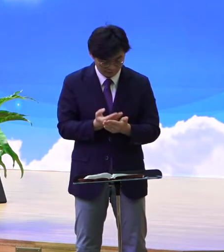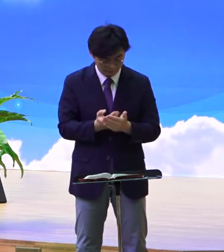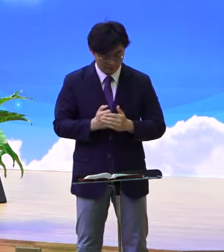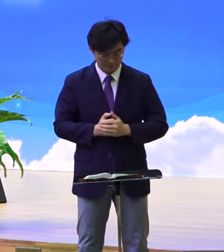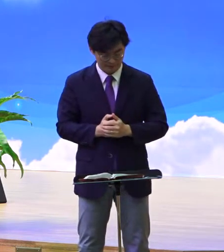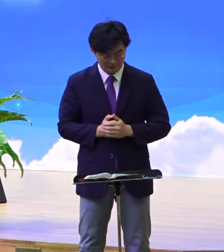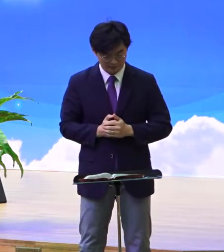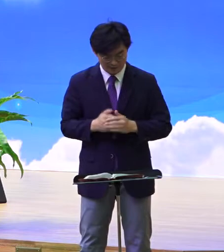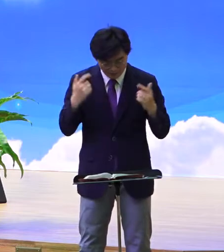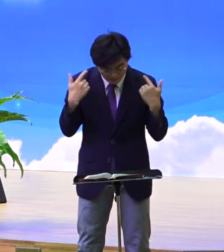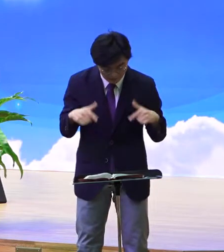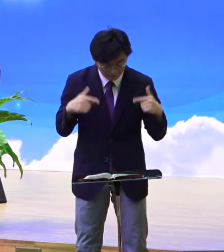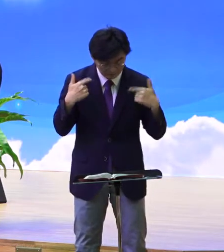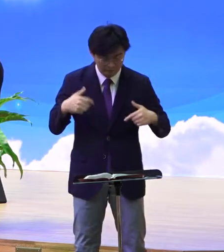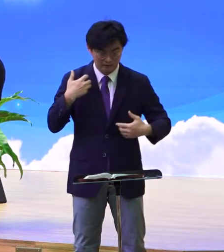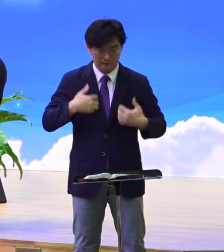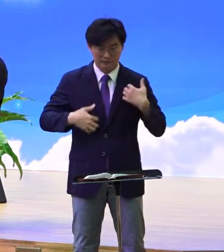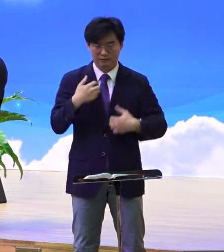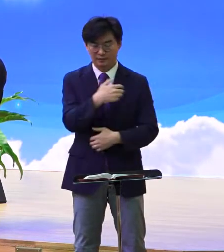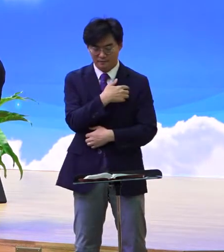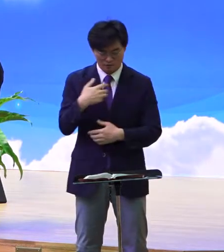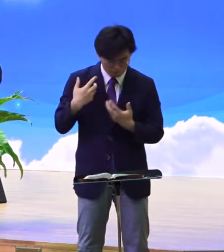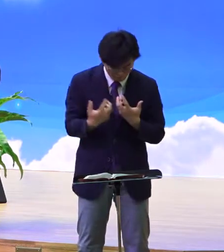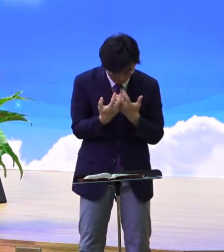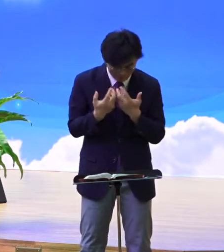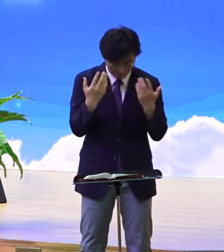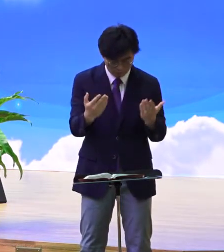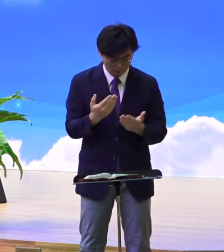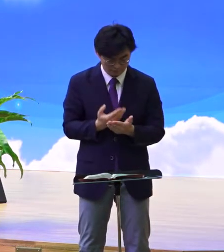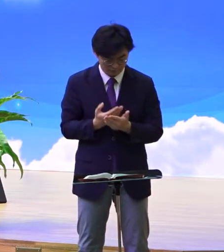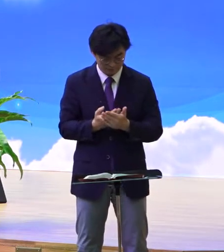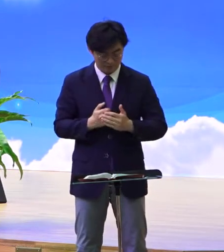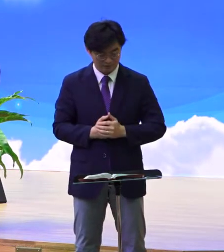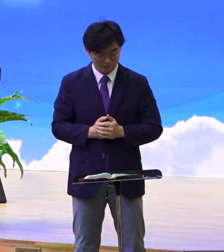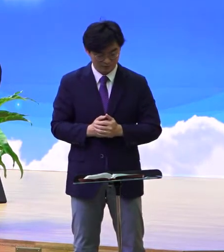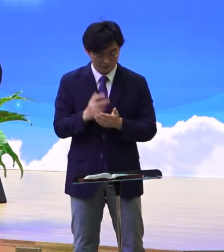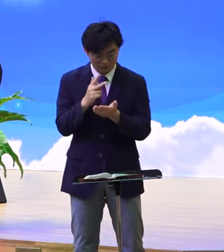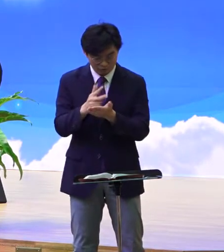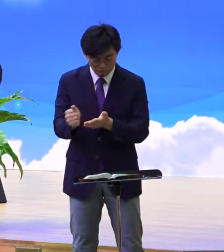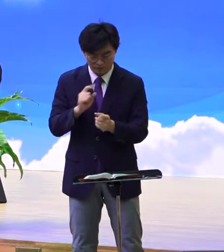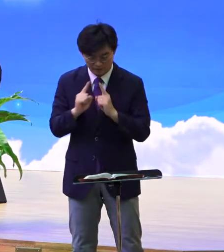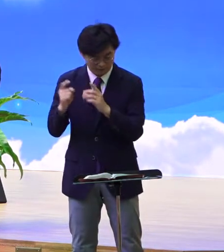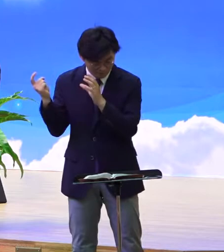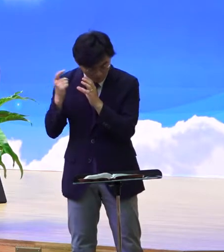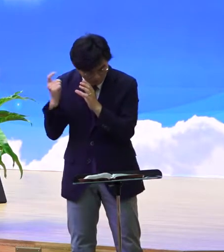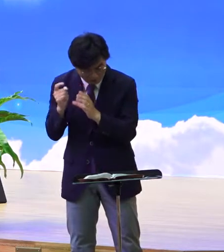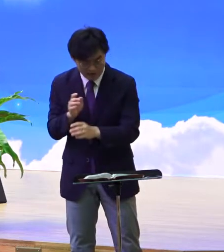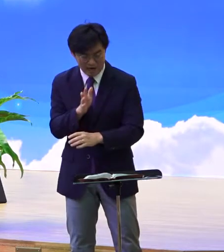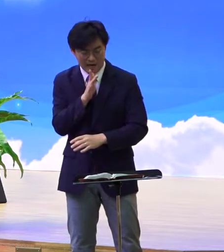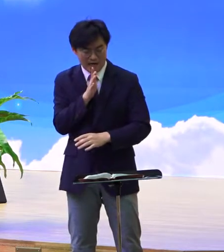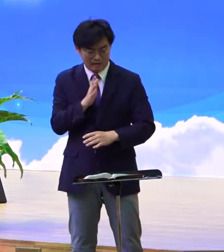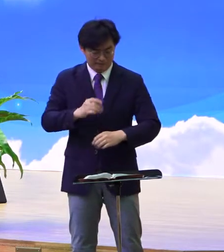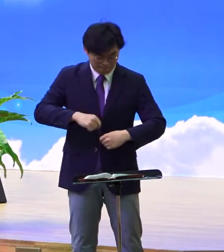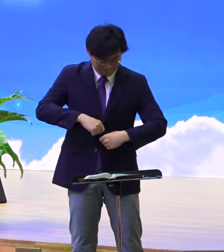매일의 삶이 기쁨이 넘치는 순례의 길이 되게 하시고 주님의 음성 외에는 참 기쁨이 없음을